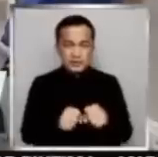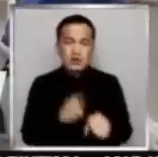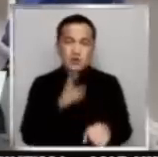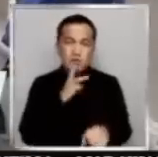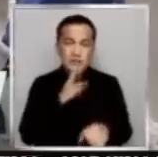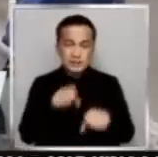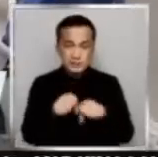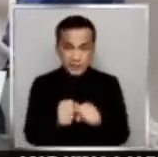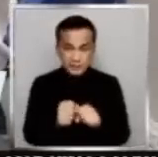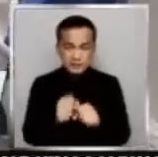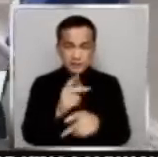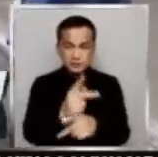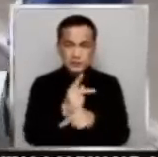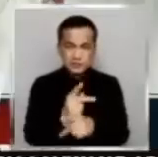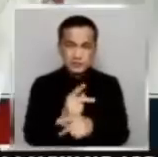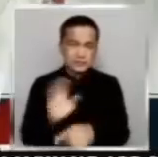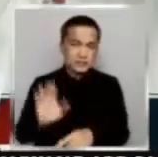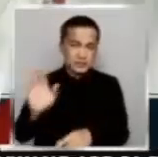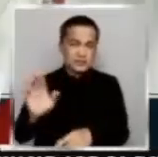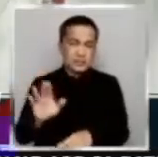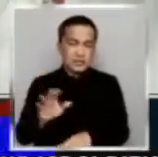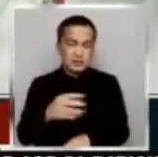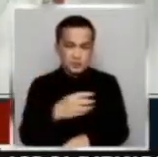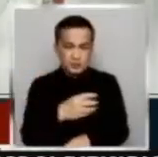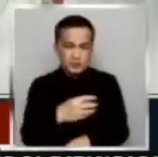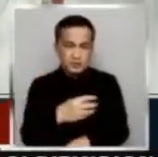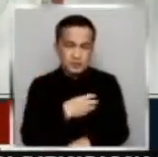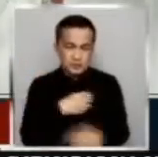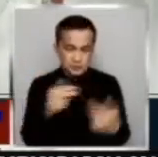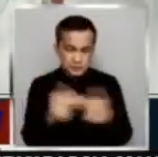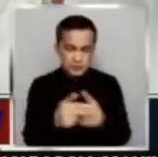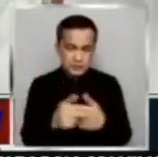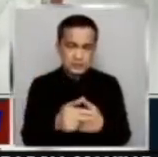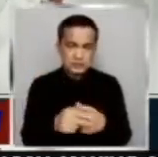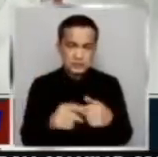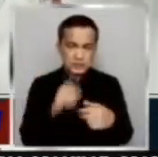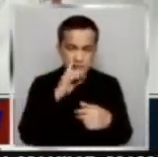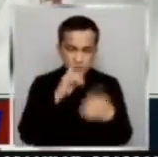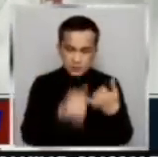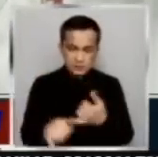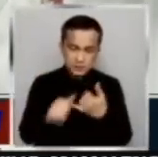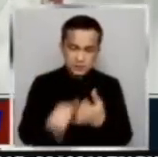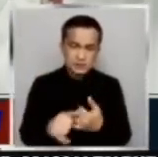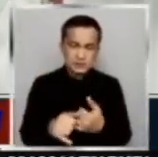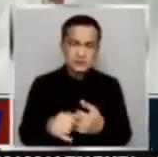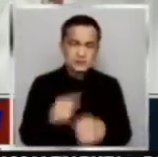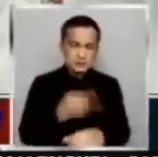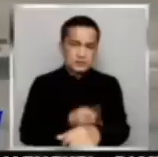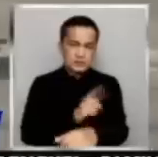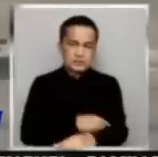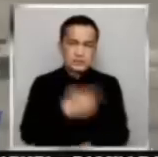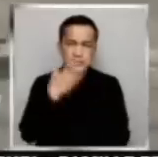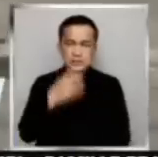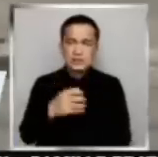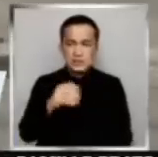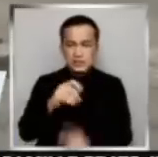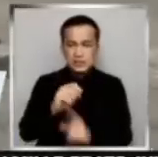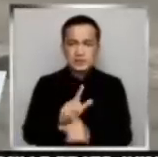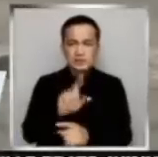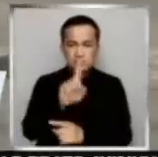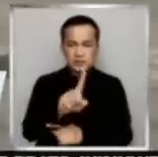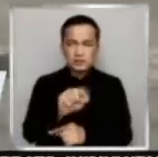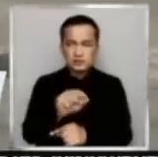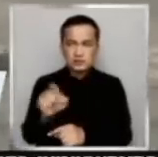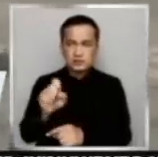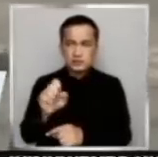at street sweepers sa matinding init. Simula po April 1 o Sabado hanggang May 31, laban po sa